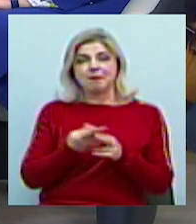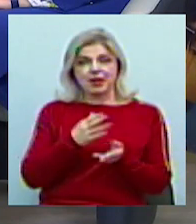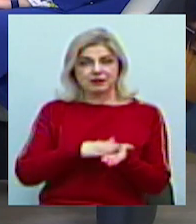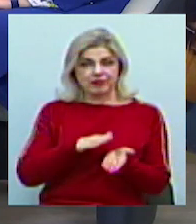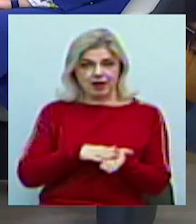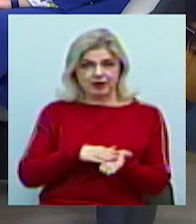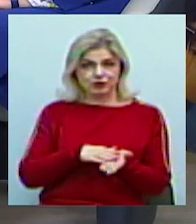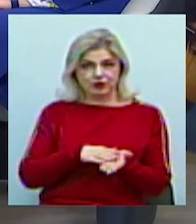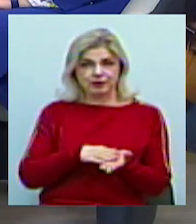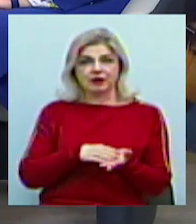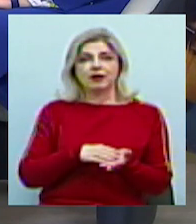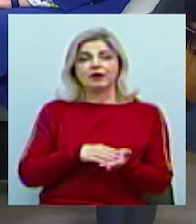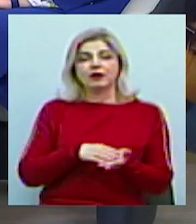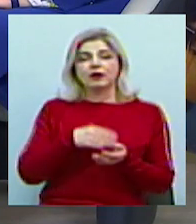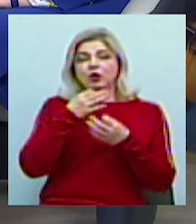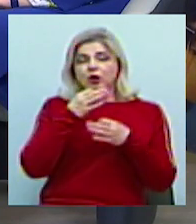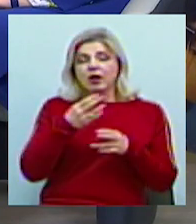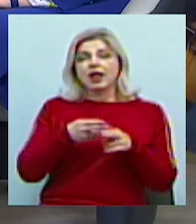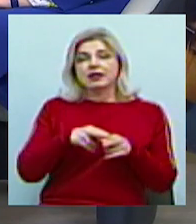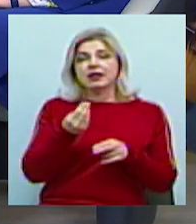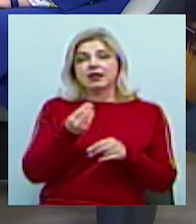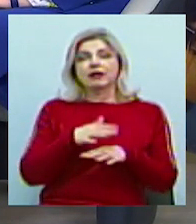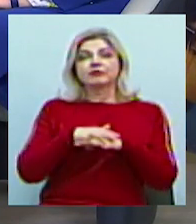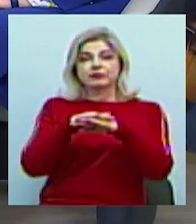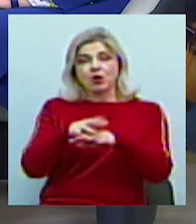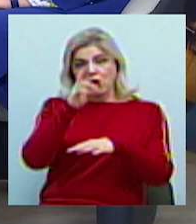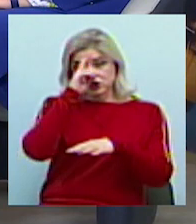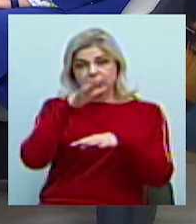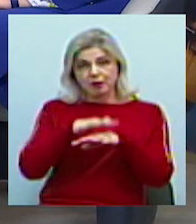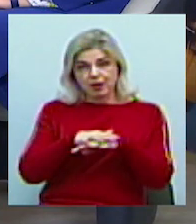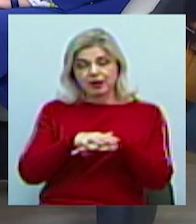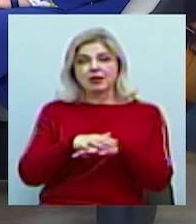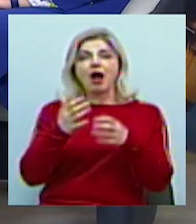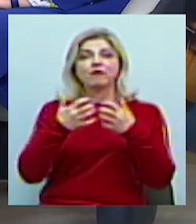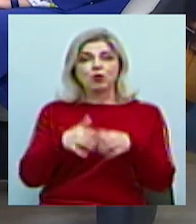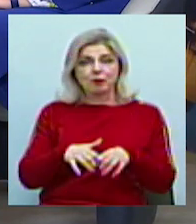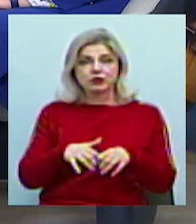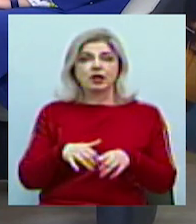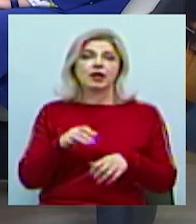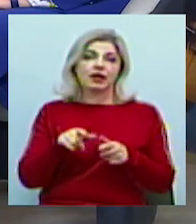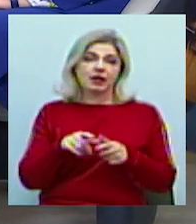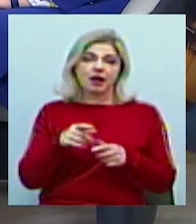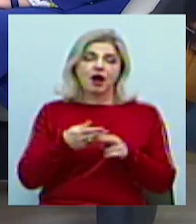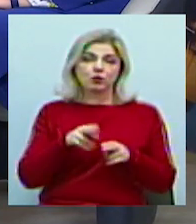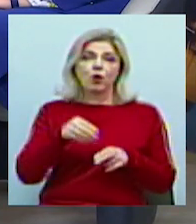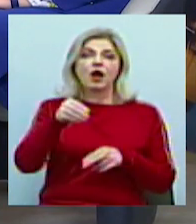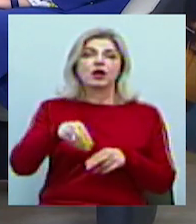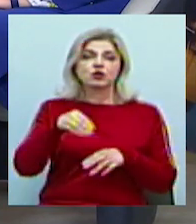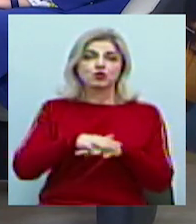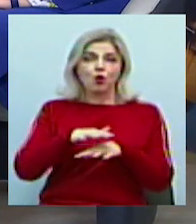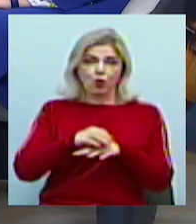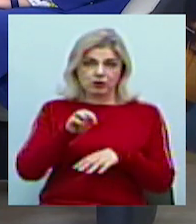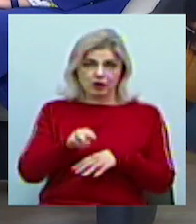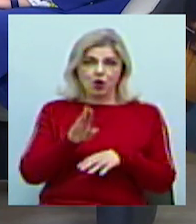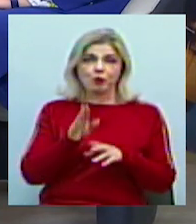так само, як і в готівковій формі, ці кошти будуть йти на Ощадбанк, на певний автоматичний рахунок, який буде створюватися в